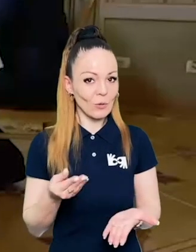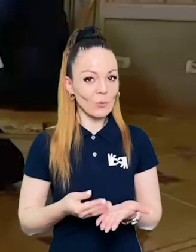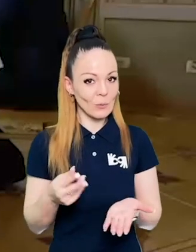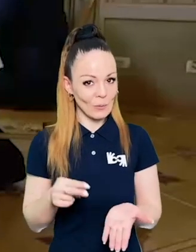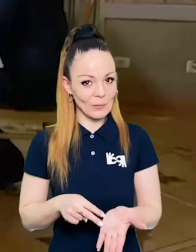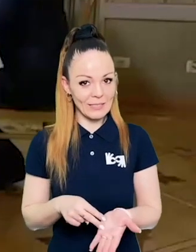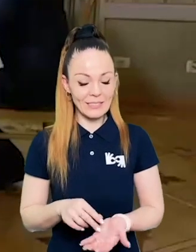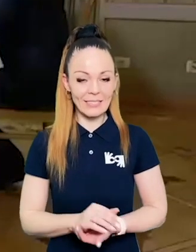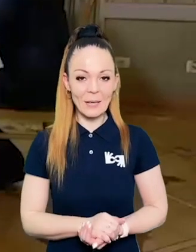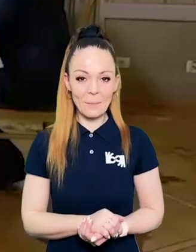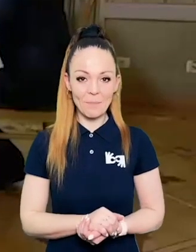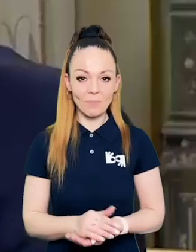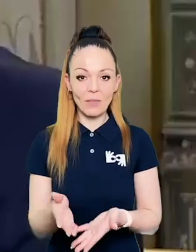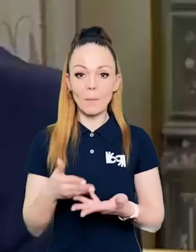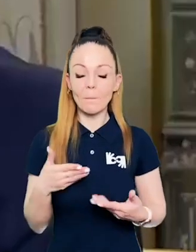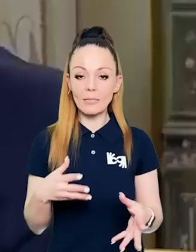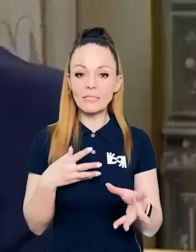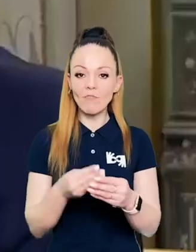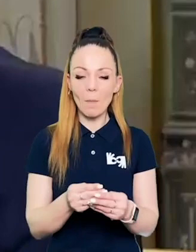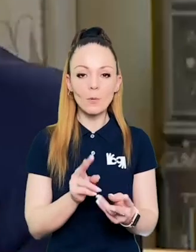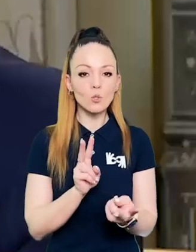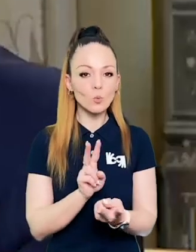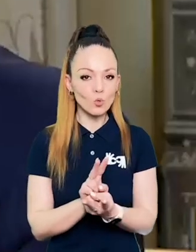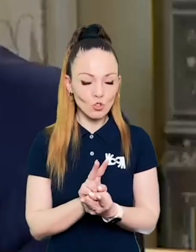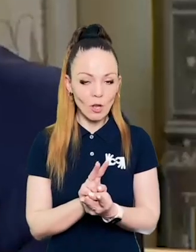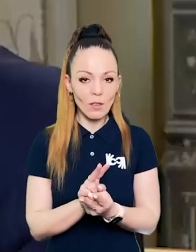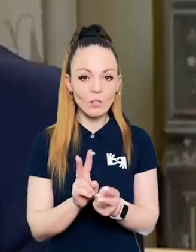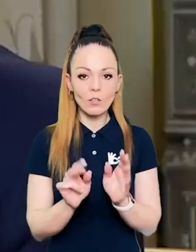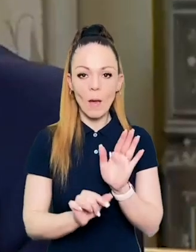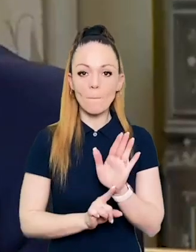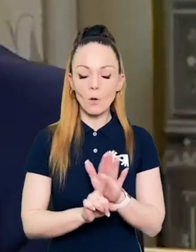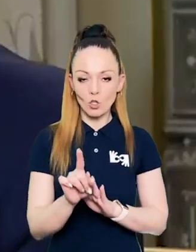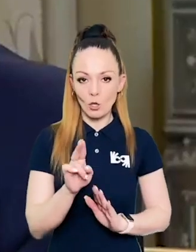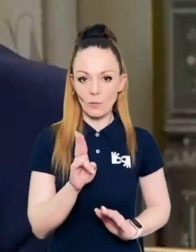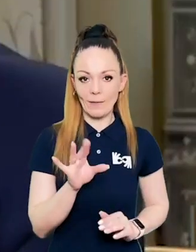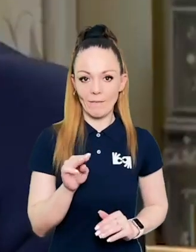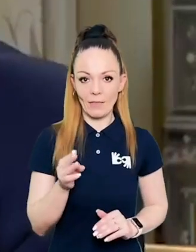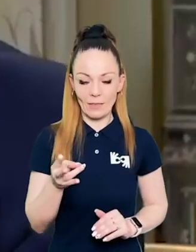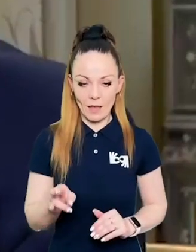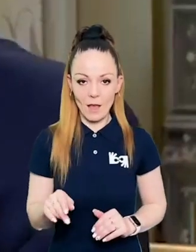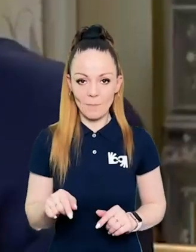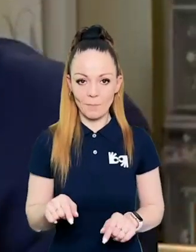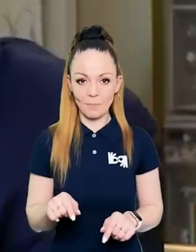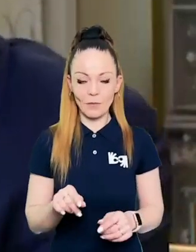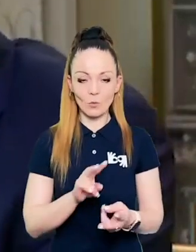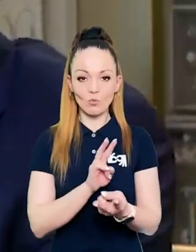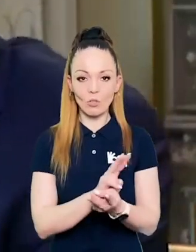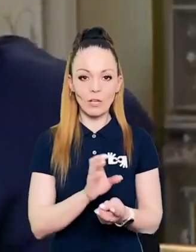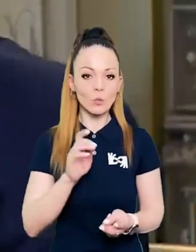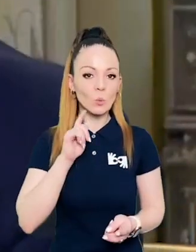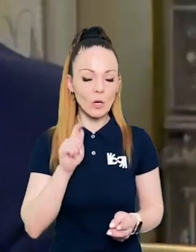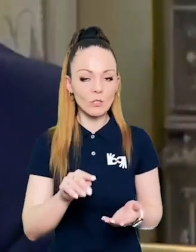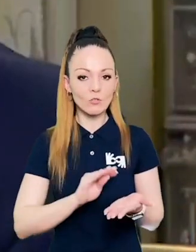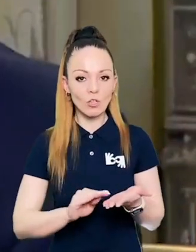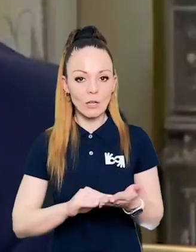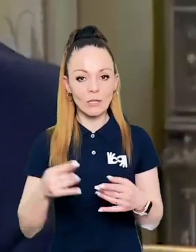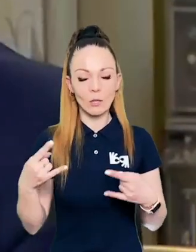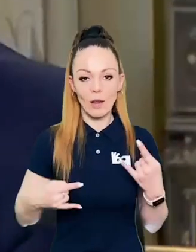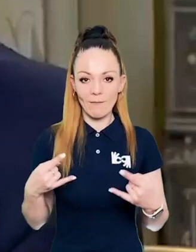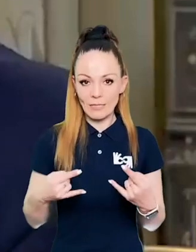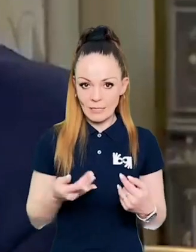дуже дорогий, дорогоцінний. Ми з вами зустрічалися на початку квітня, ви тоді зустрічалися з